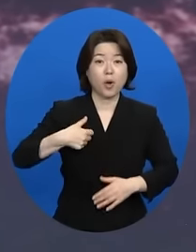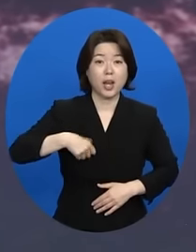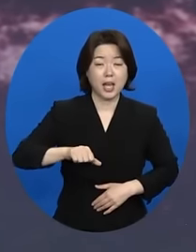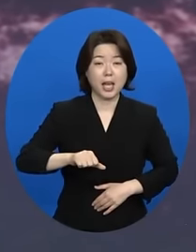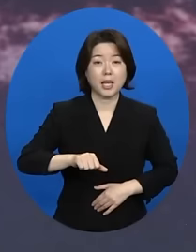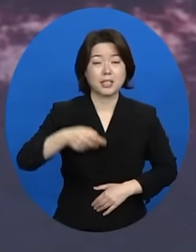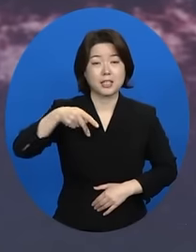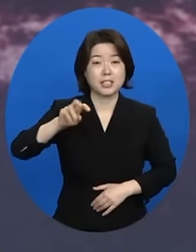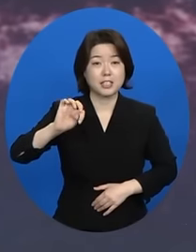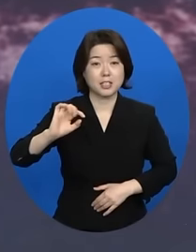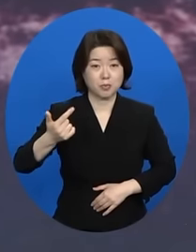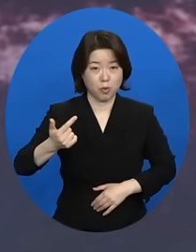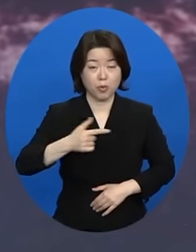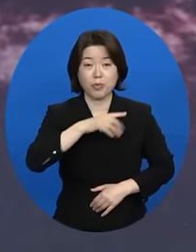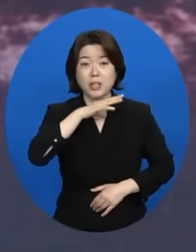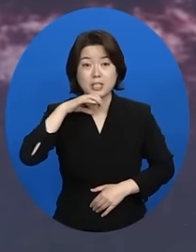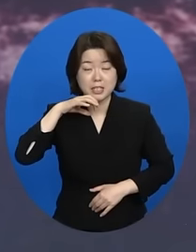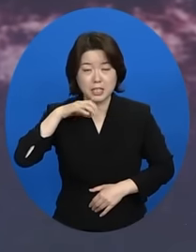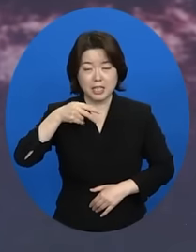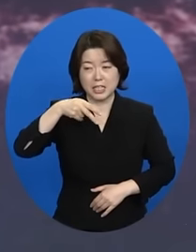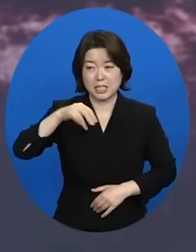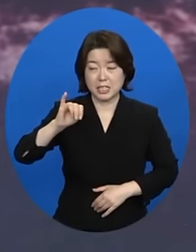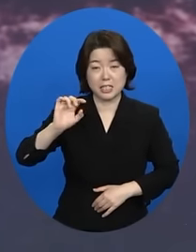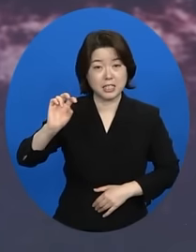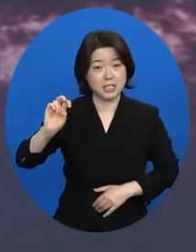시몬. 시몬이래요.